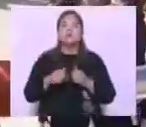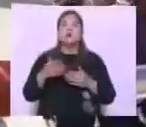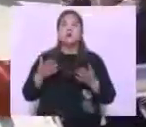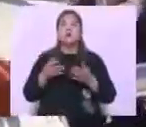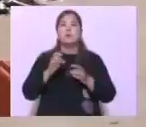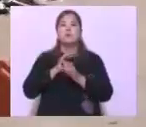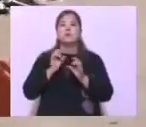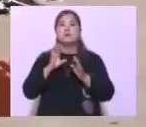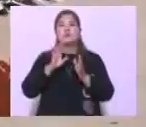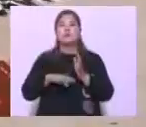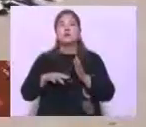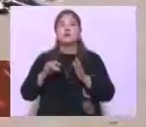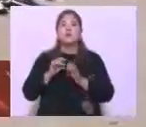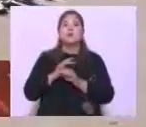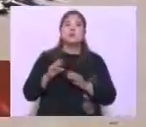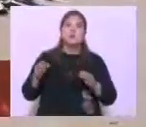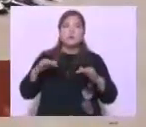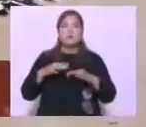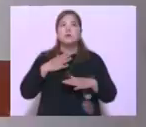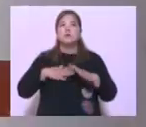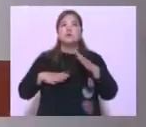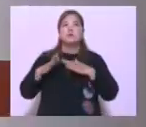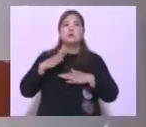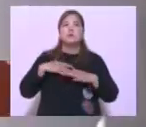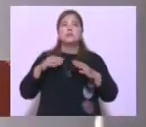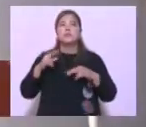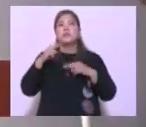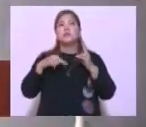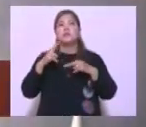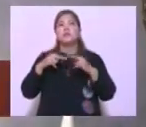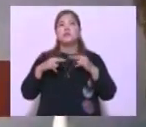без концерта? Сотрудники филармонии подарили гостям праздничное настроение.